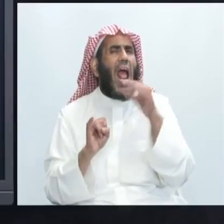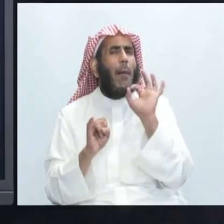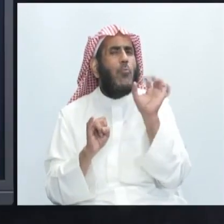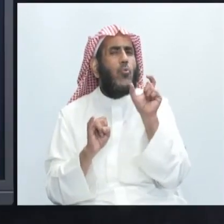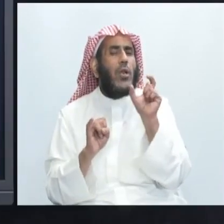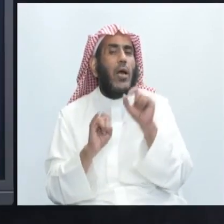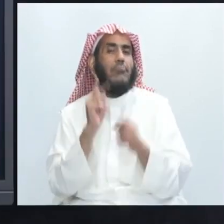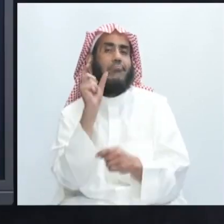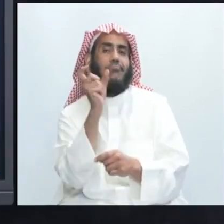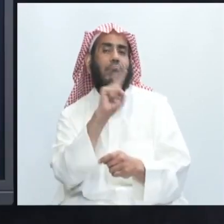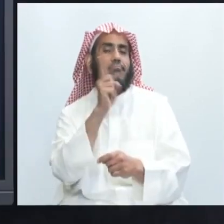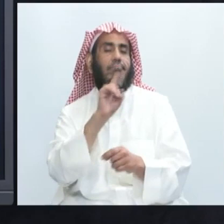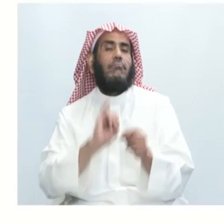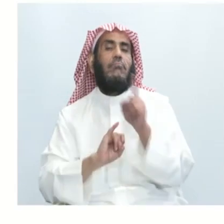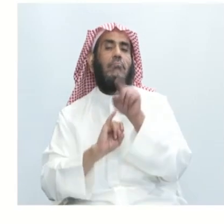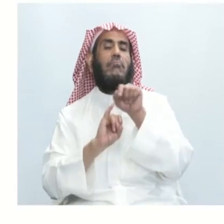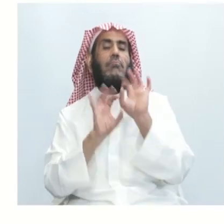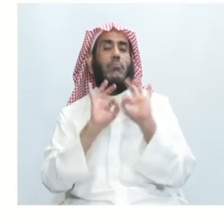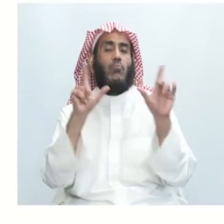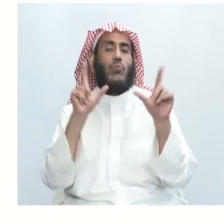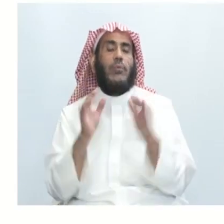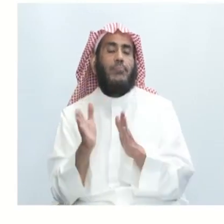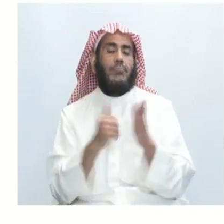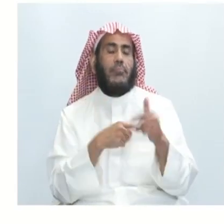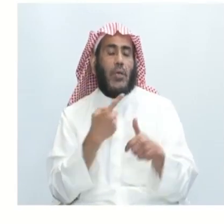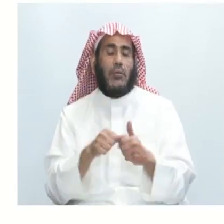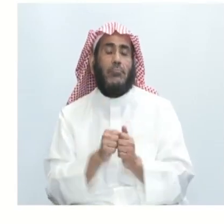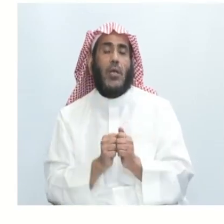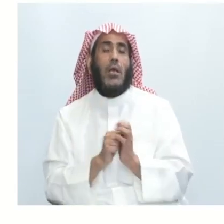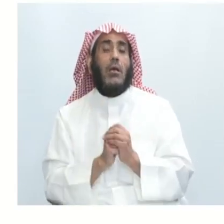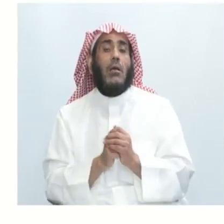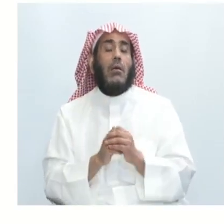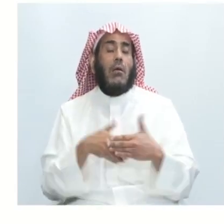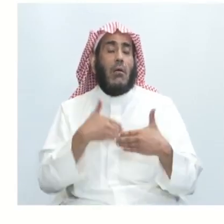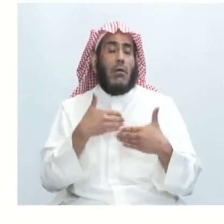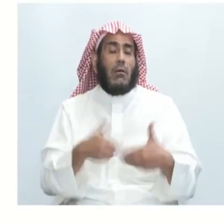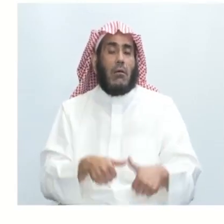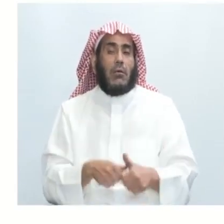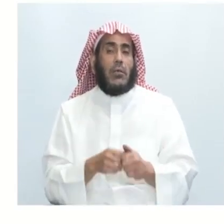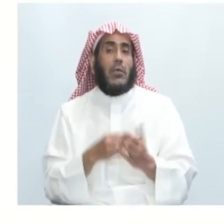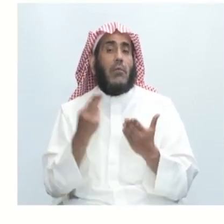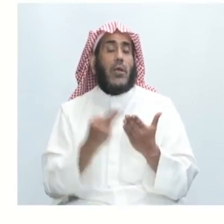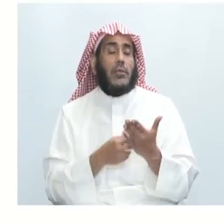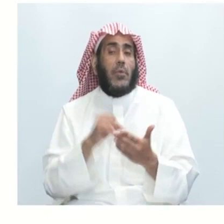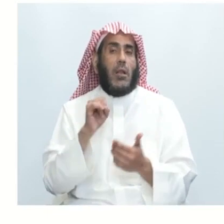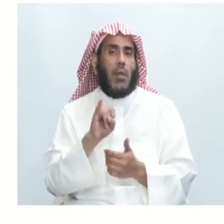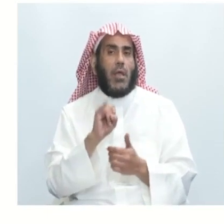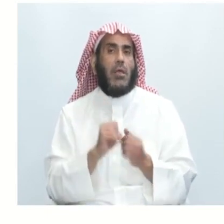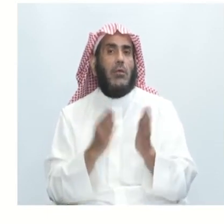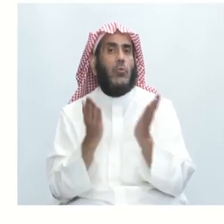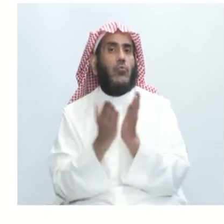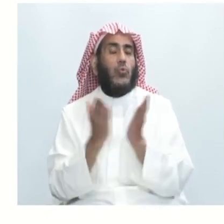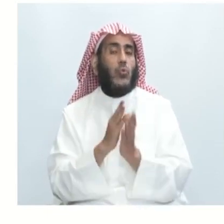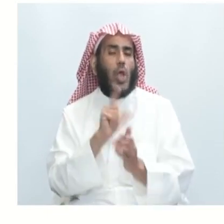تكون في النطق وليس فيه الكتاب ايضا في تكمله الدور الرسم الاملائي او في الدروس